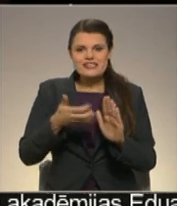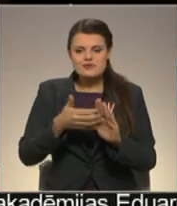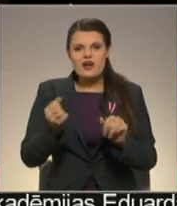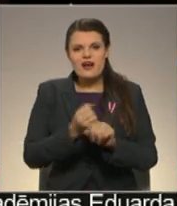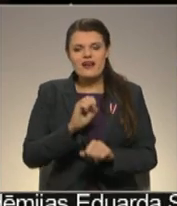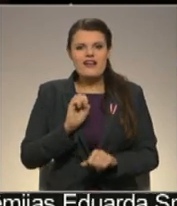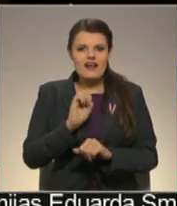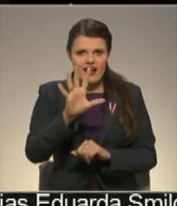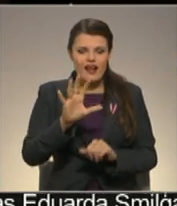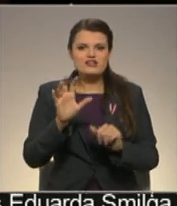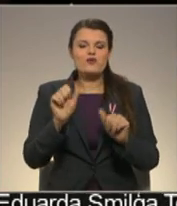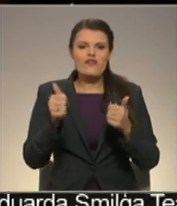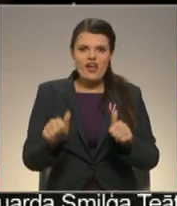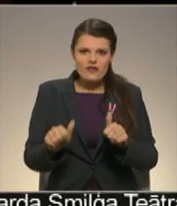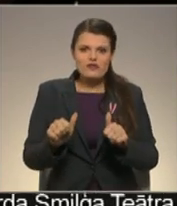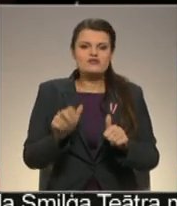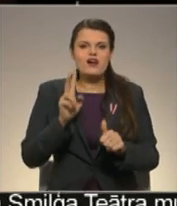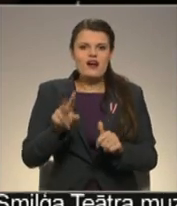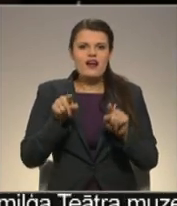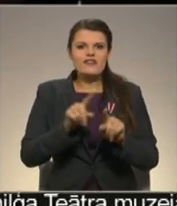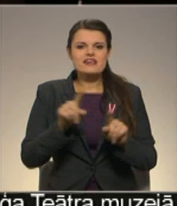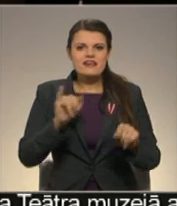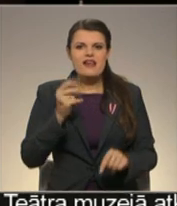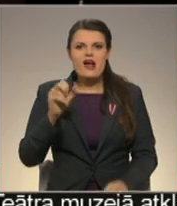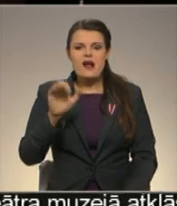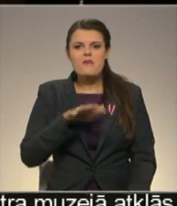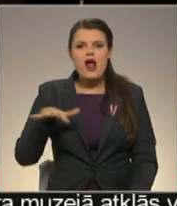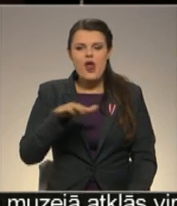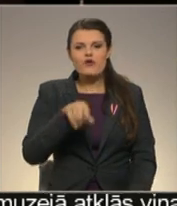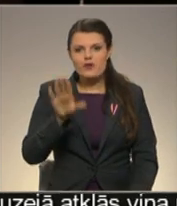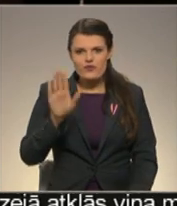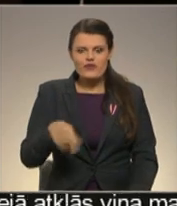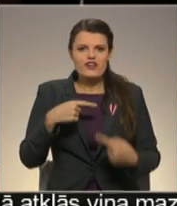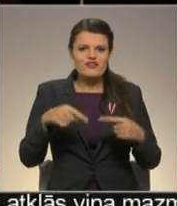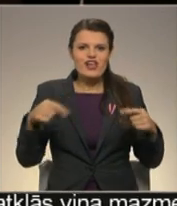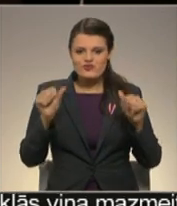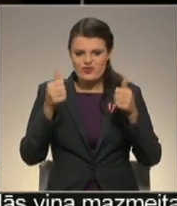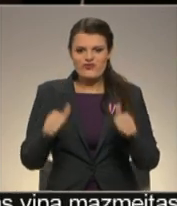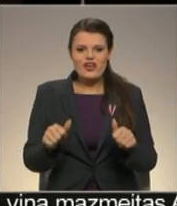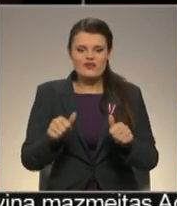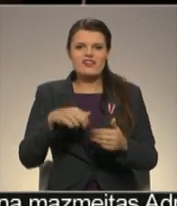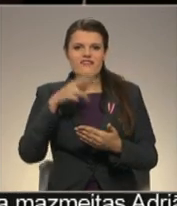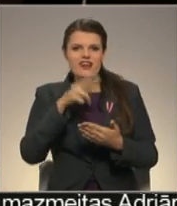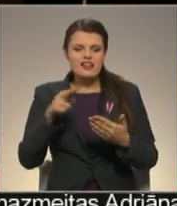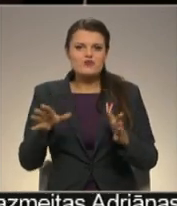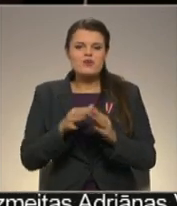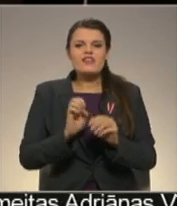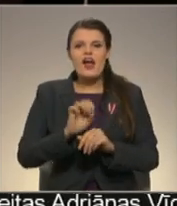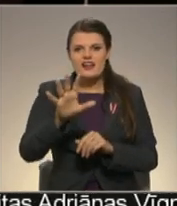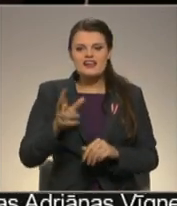gan gaisma instalāciju veidošanai, kā tas ir Jēkaba laukumā, kur tu vari dažādos veidos gleznot ar